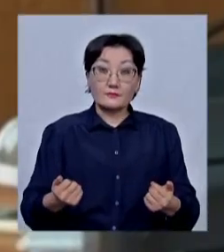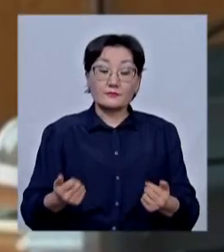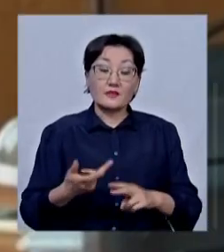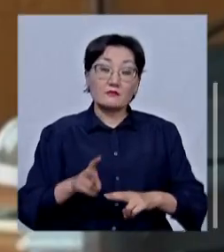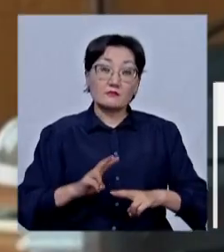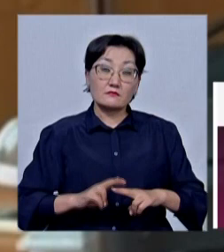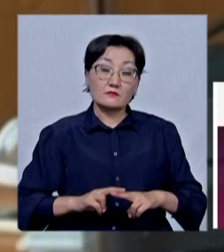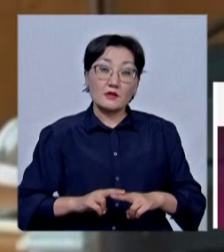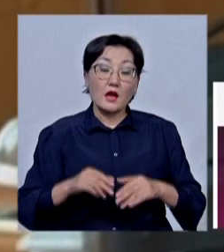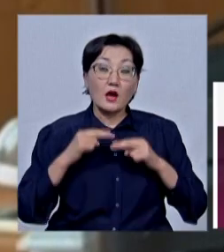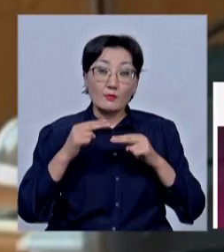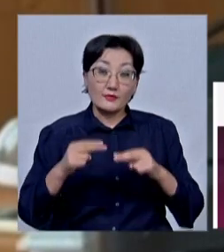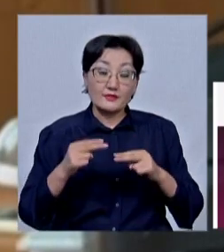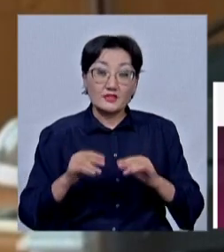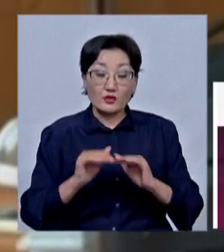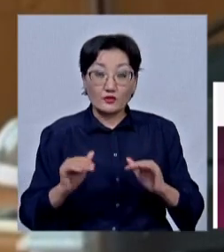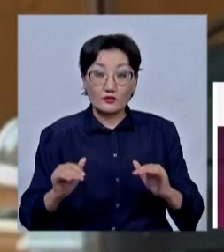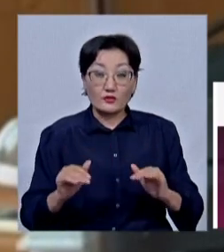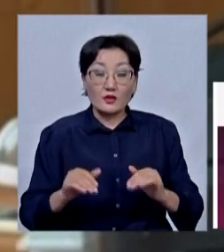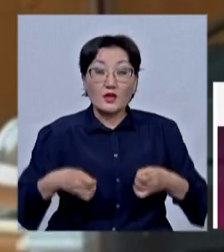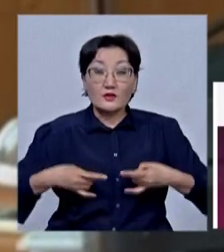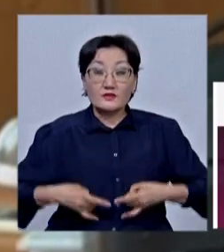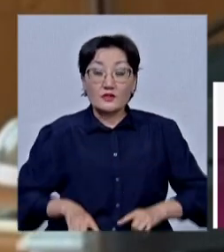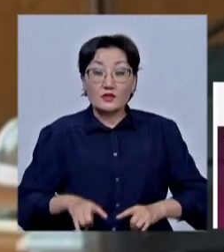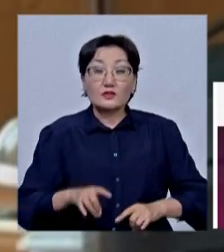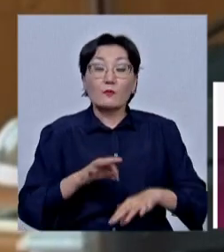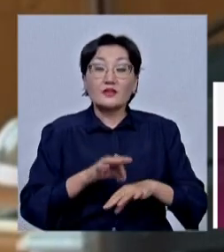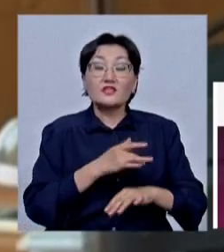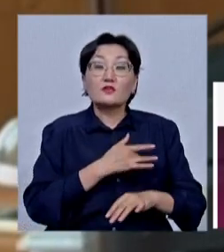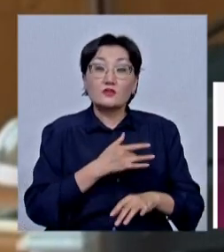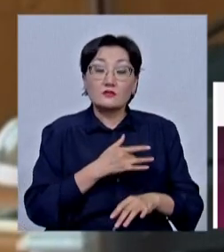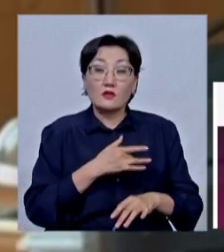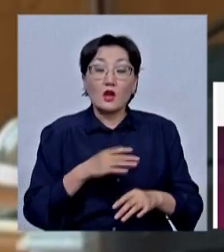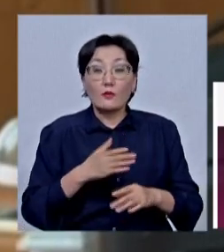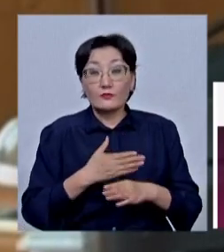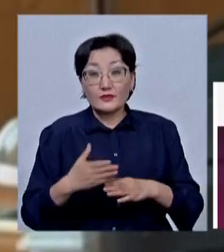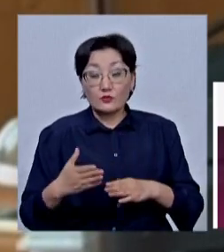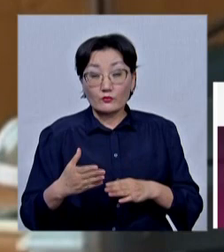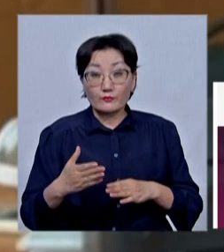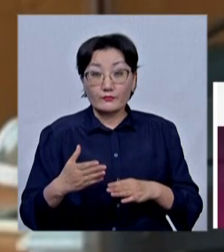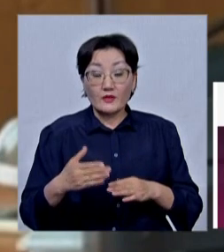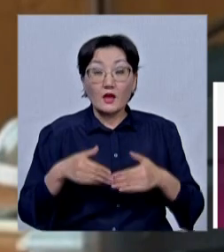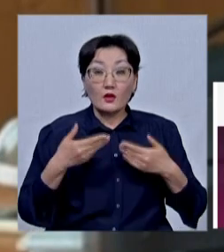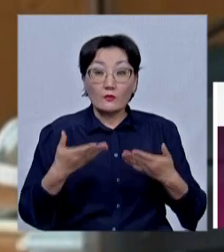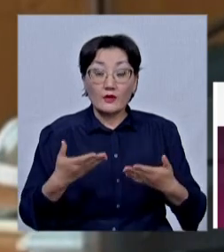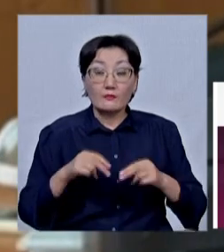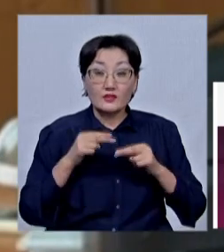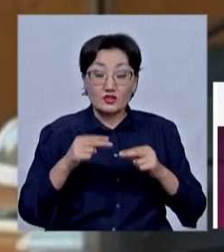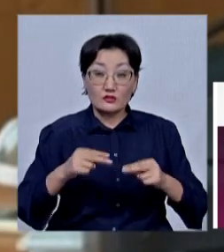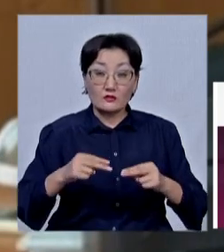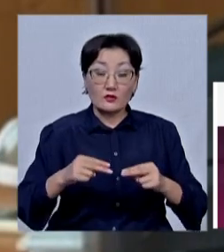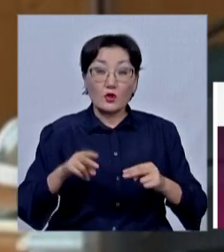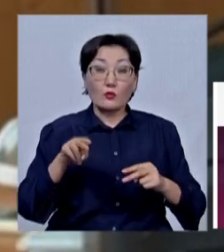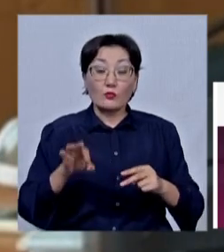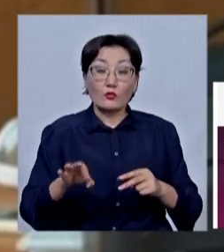это обращение детей с рожденным пороком сердца. Потом идут обращения просто